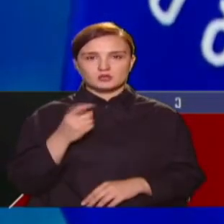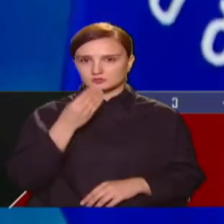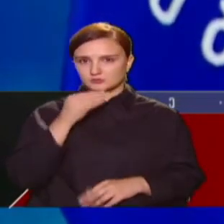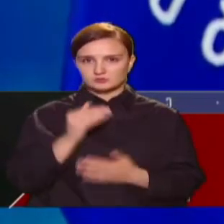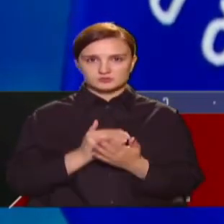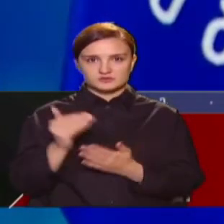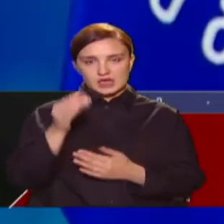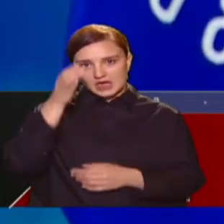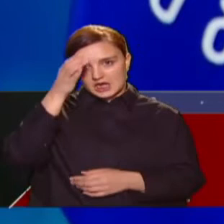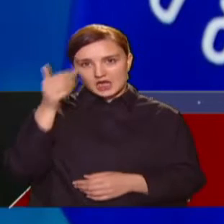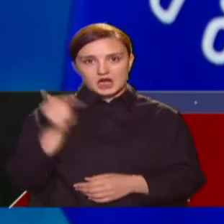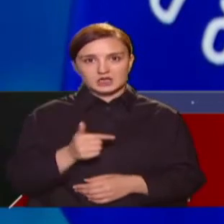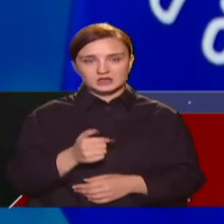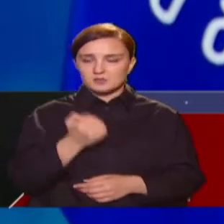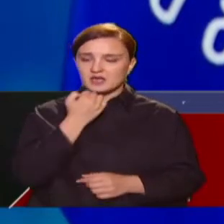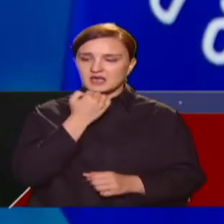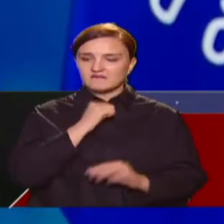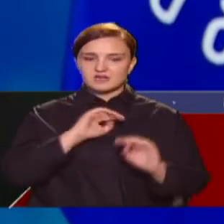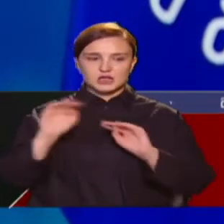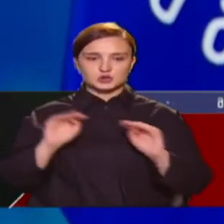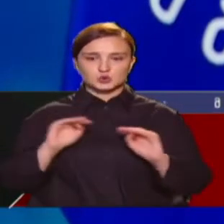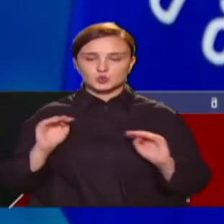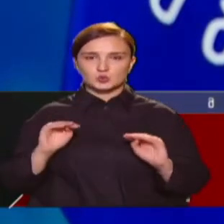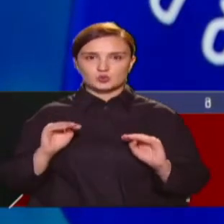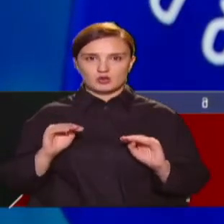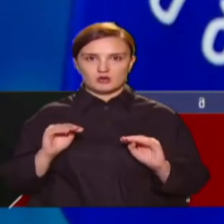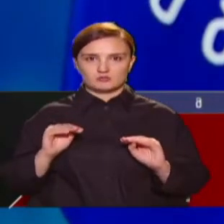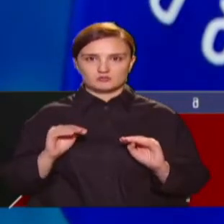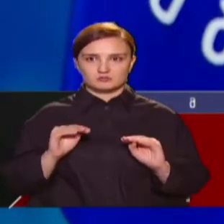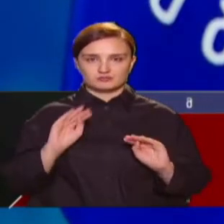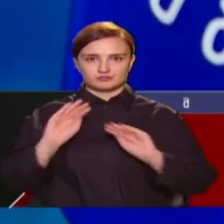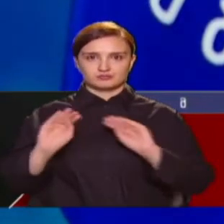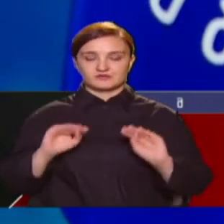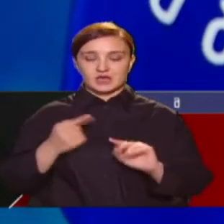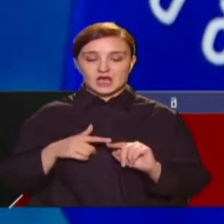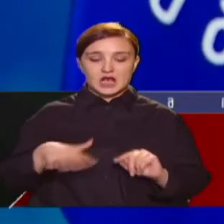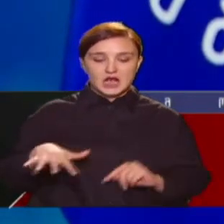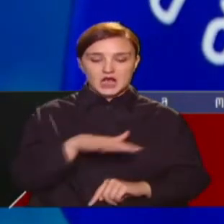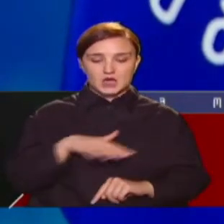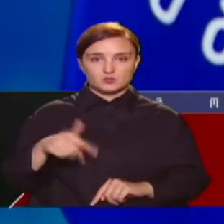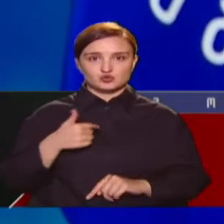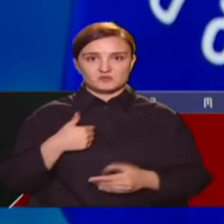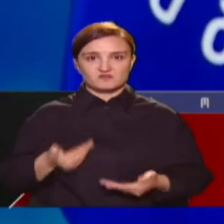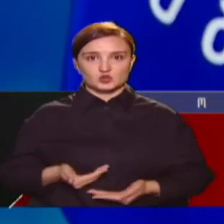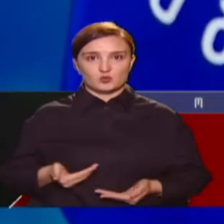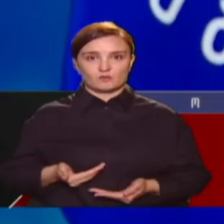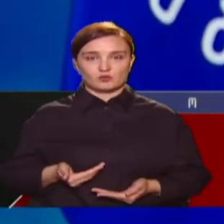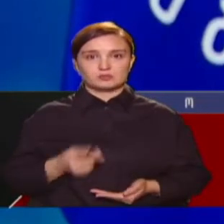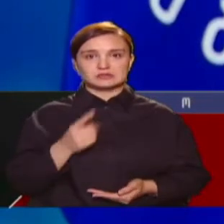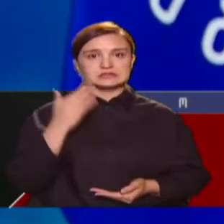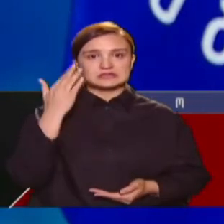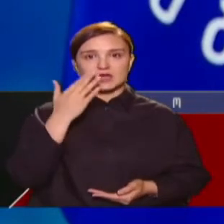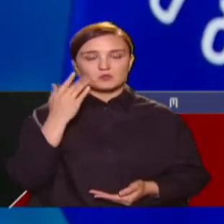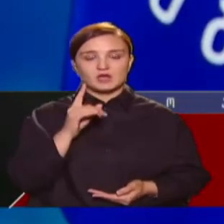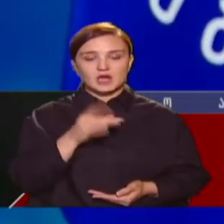განათლება, ეს არის ინფრასტრუქტურის მოწესრიგება იმ გარემოში, სადაც მე ვცხოვრობ, ხომ? Და წარმოიდგინეთ, რას